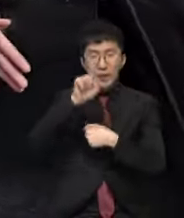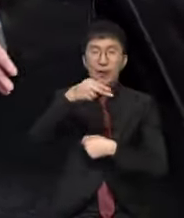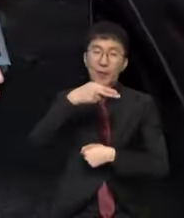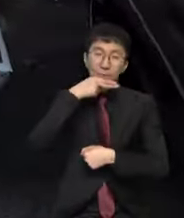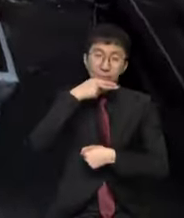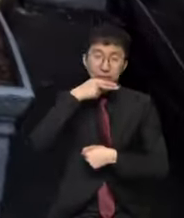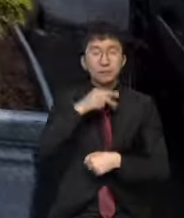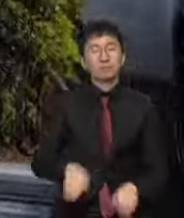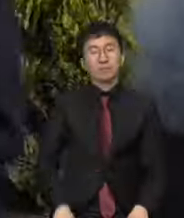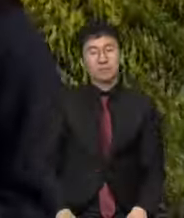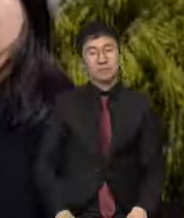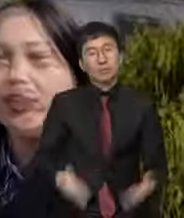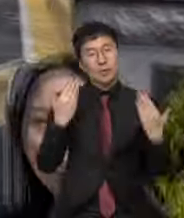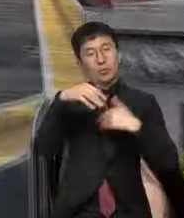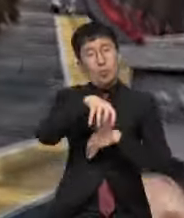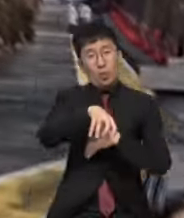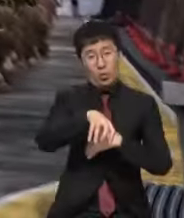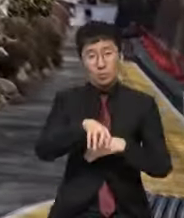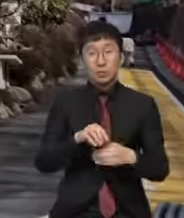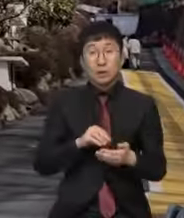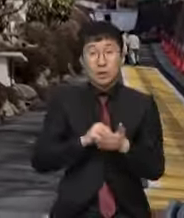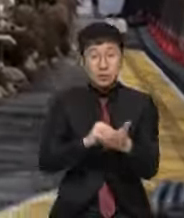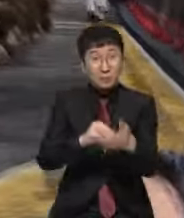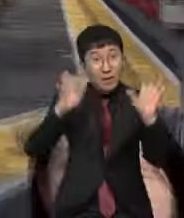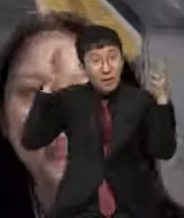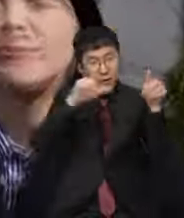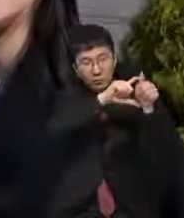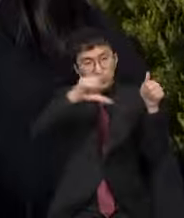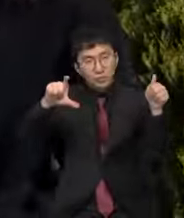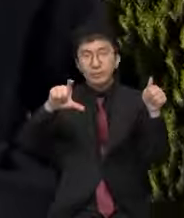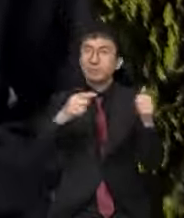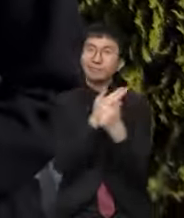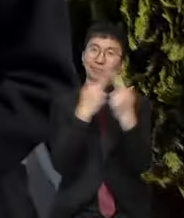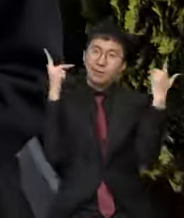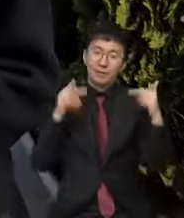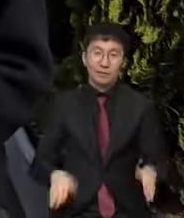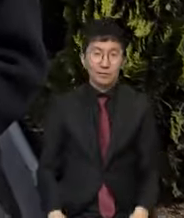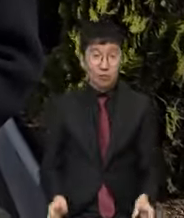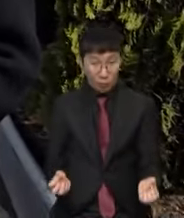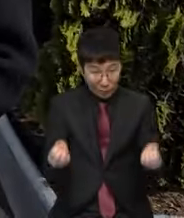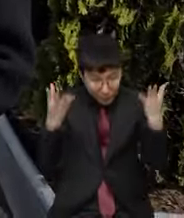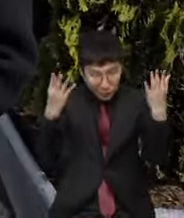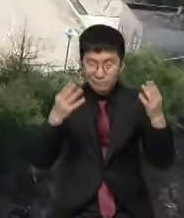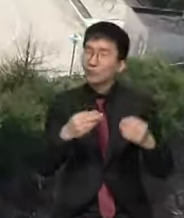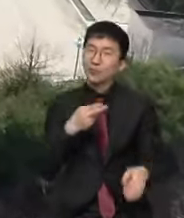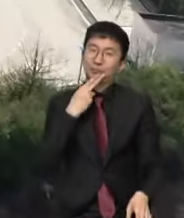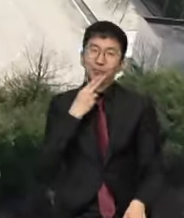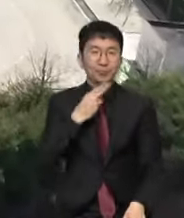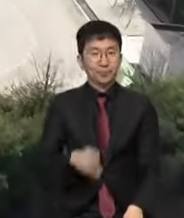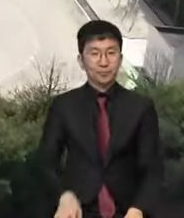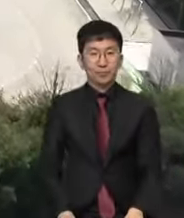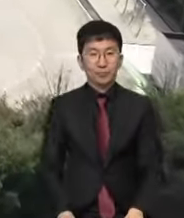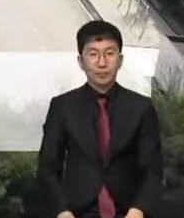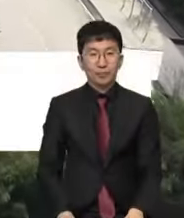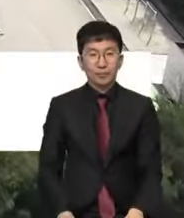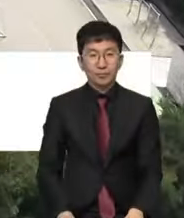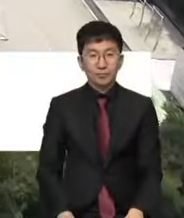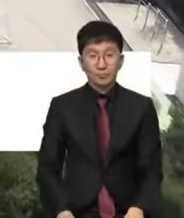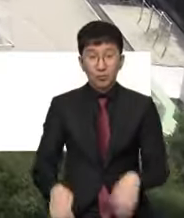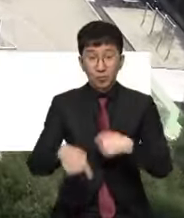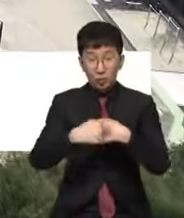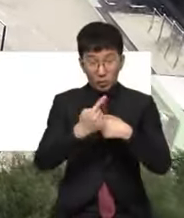한 초등학교입니다. 입학을 환영한다는 현수막은 찾아볼 수 없고 신입생 입학식도 열리지 않았습니다. 이렇게 신입생이